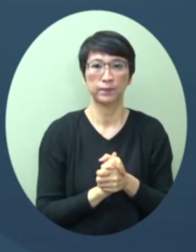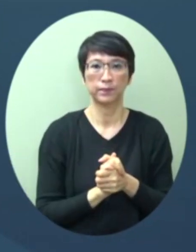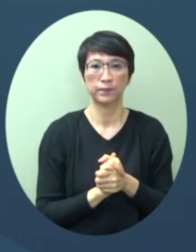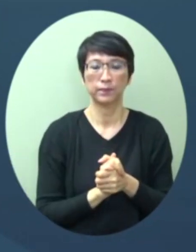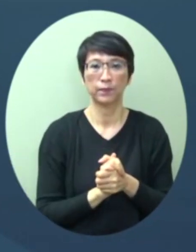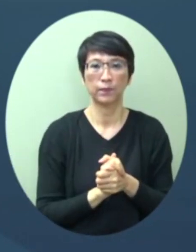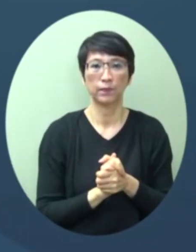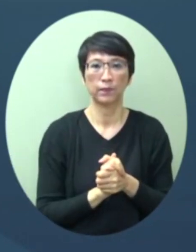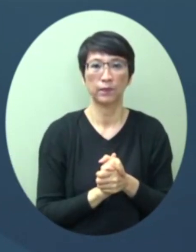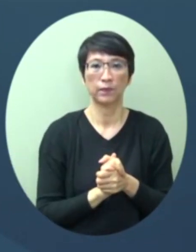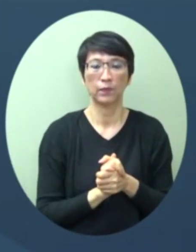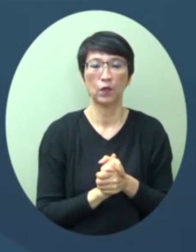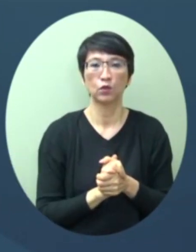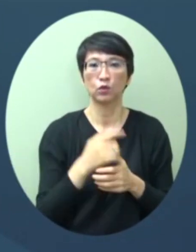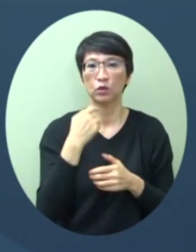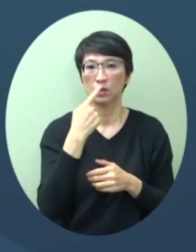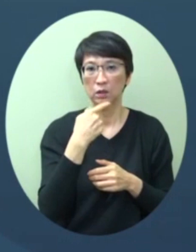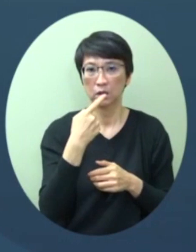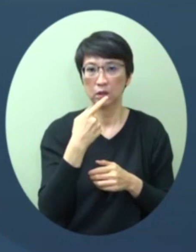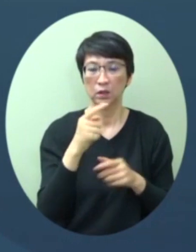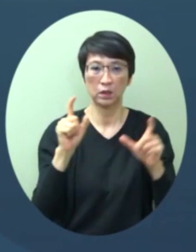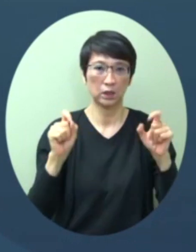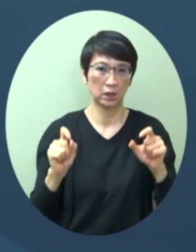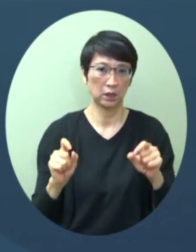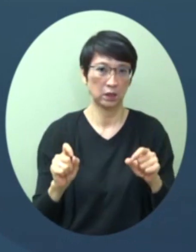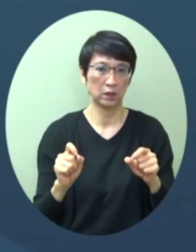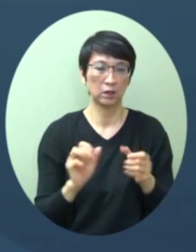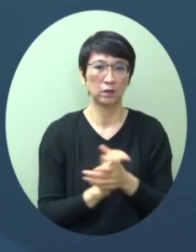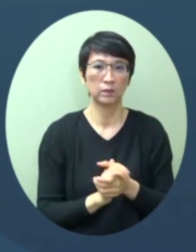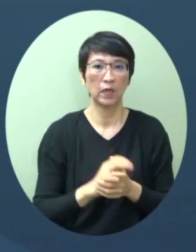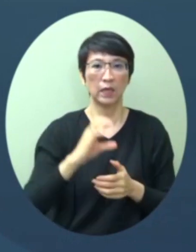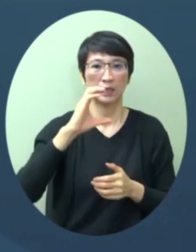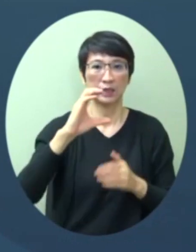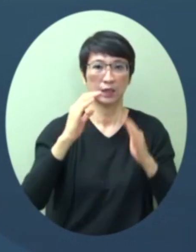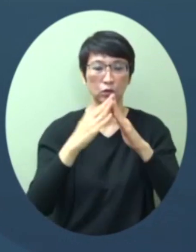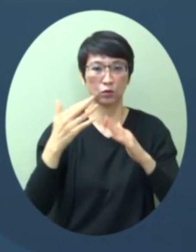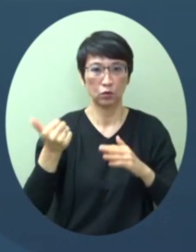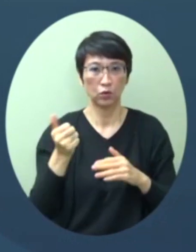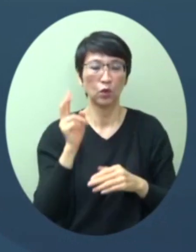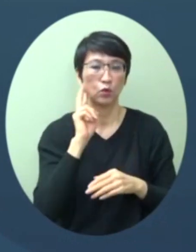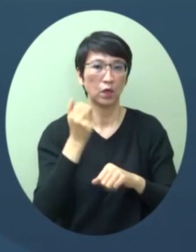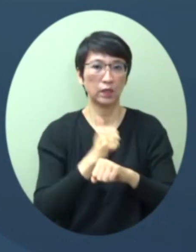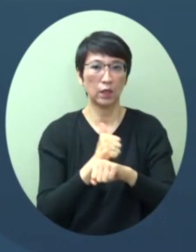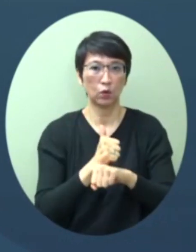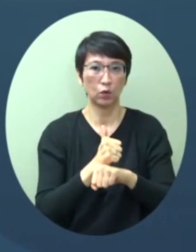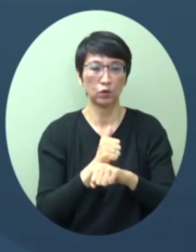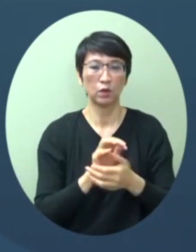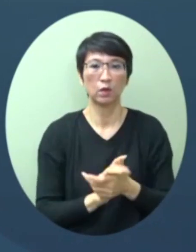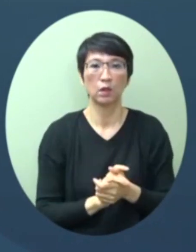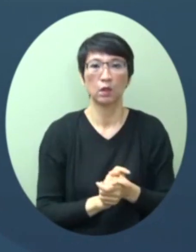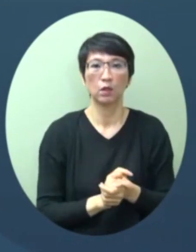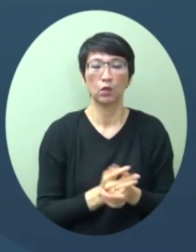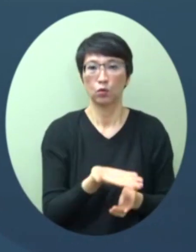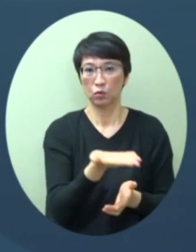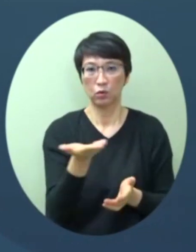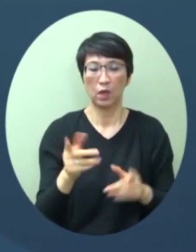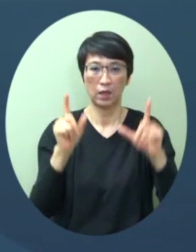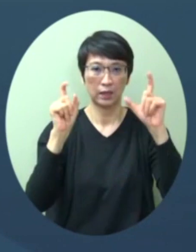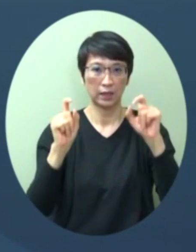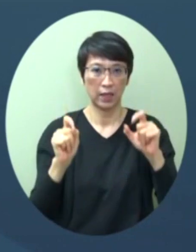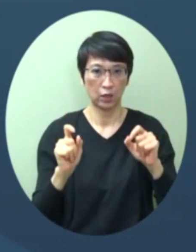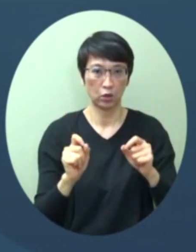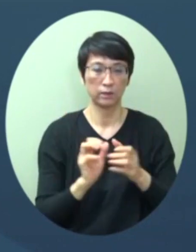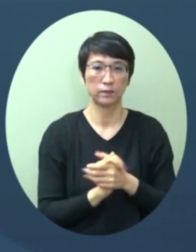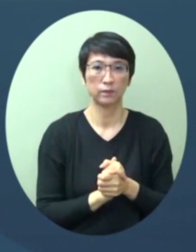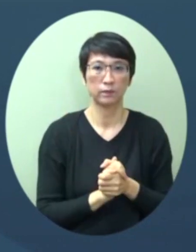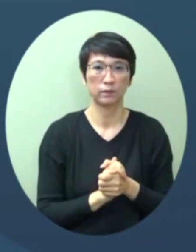總的來說我相信陳泛局長今天如果有機會他也會跟大家交代一下我們